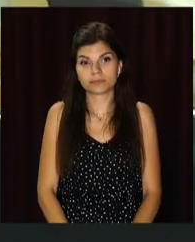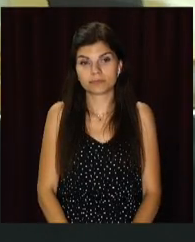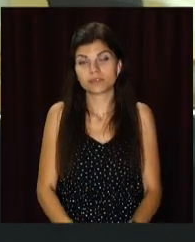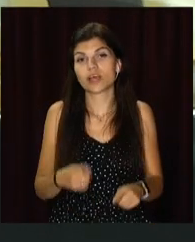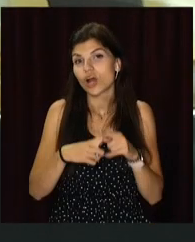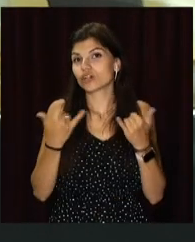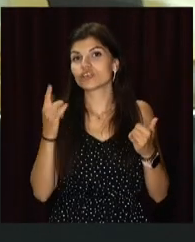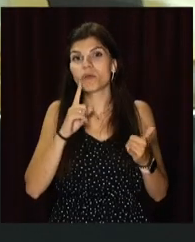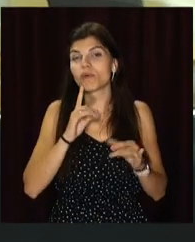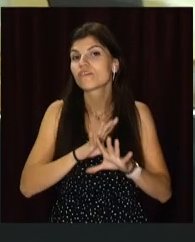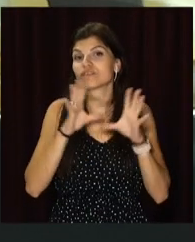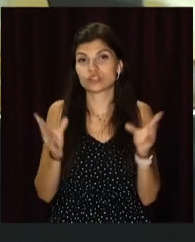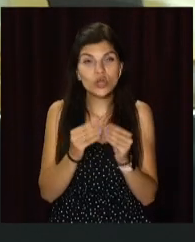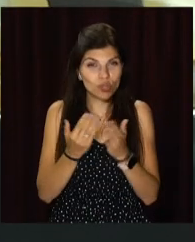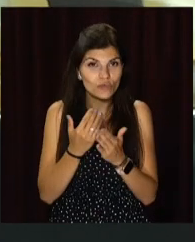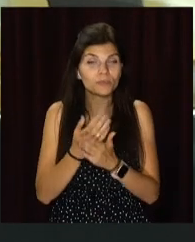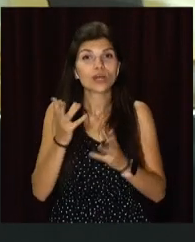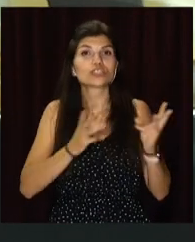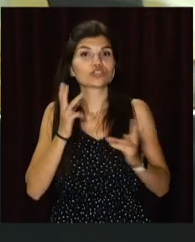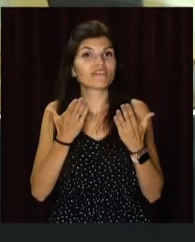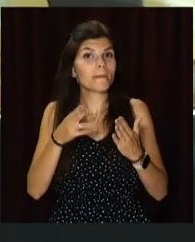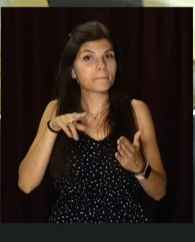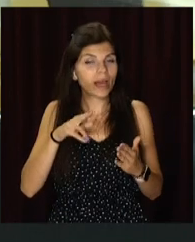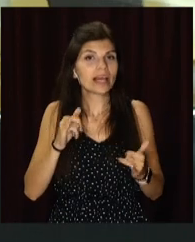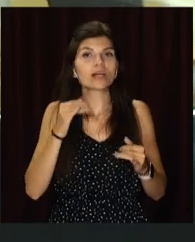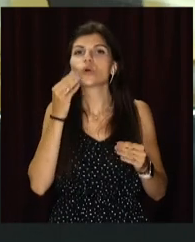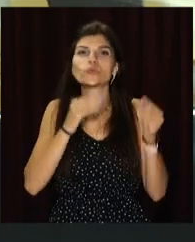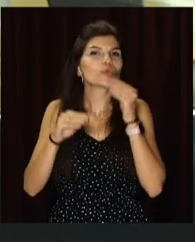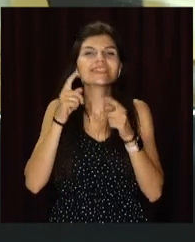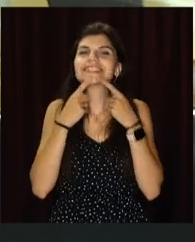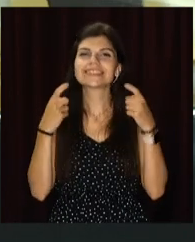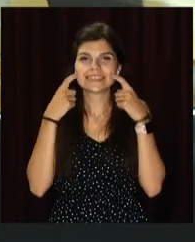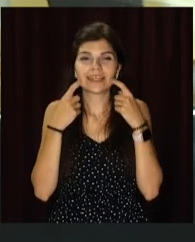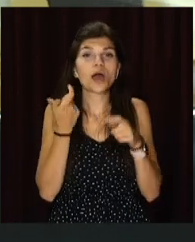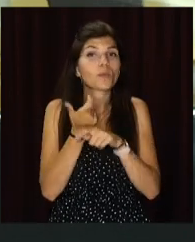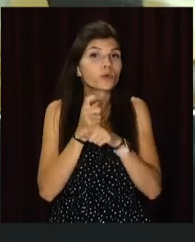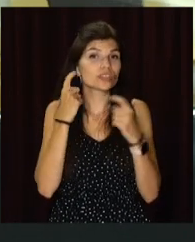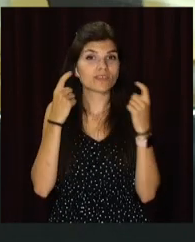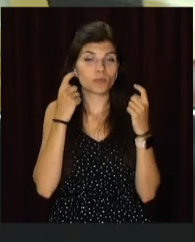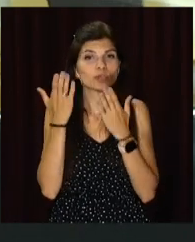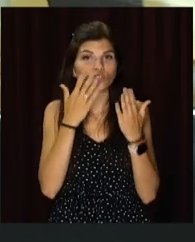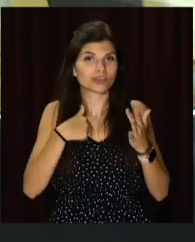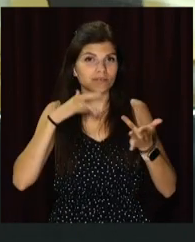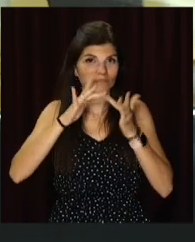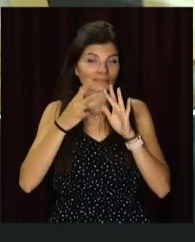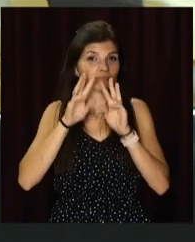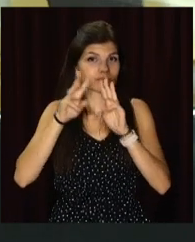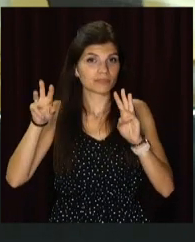І це були всі новини на цю годину. Бадьорою вам п'ятниці та яскравих посмішок. Більше інформації читайте на нашому